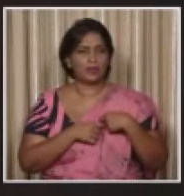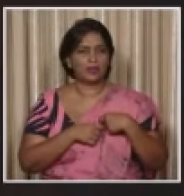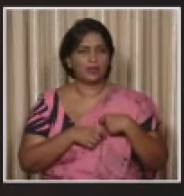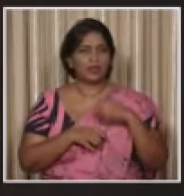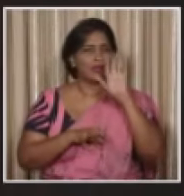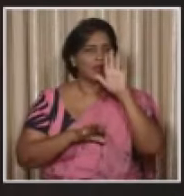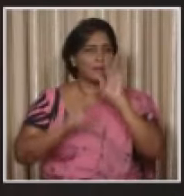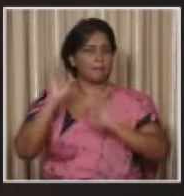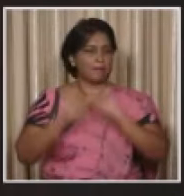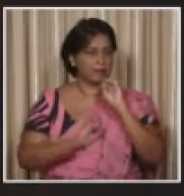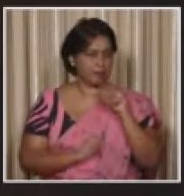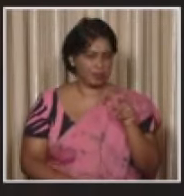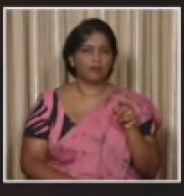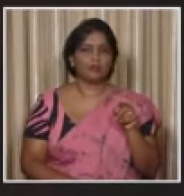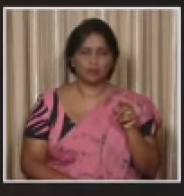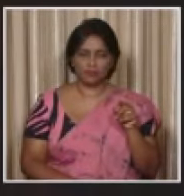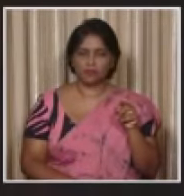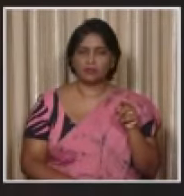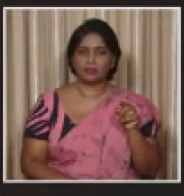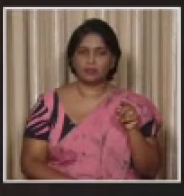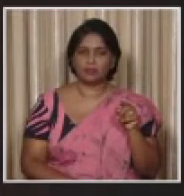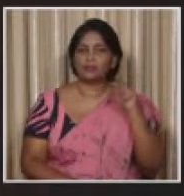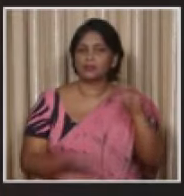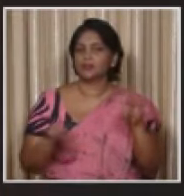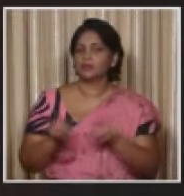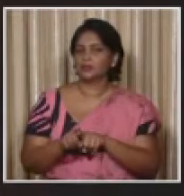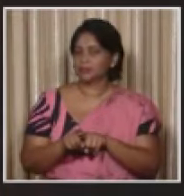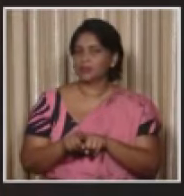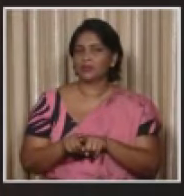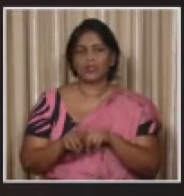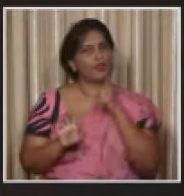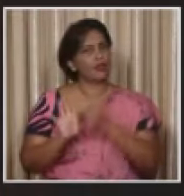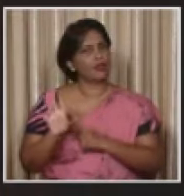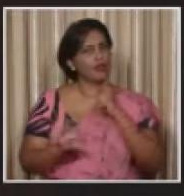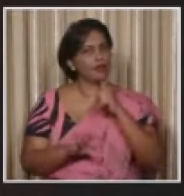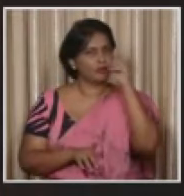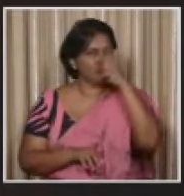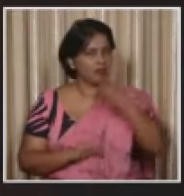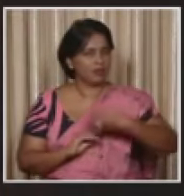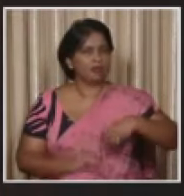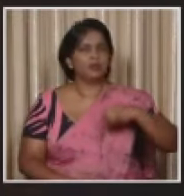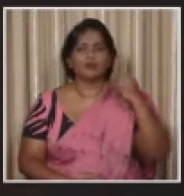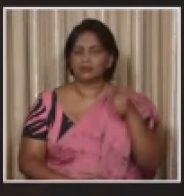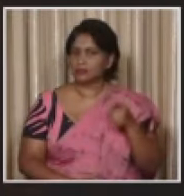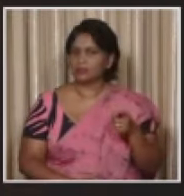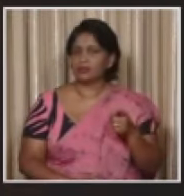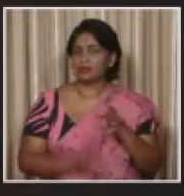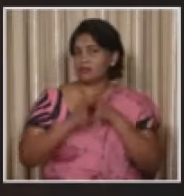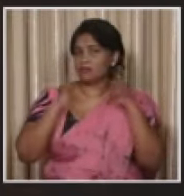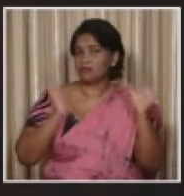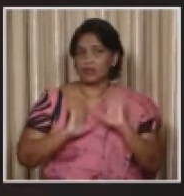siyata nama yai. Siyata nama yai. Ea nuwa, warshika wedi mbalapu ama, meka loku ekan